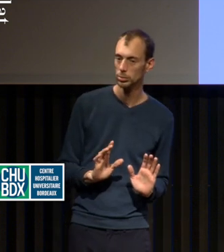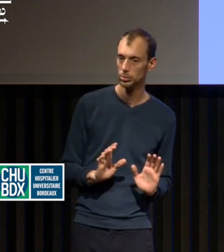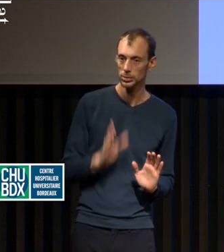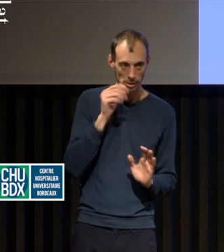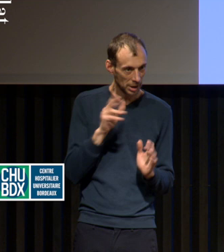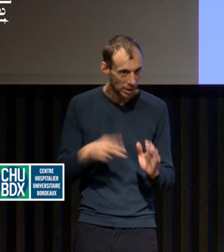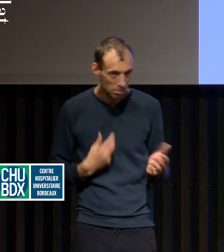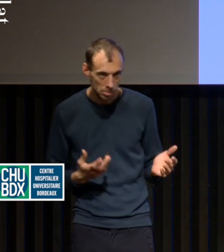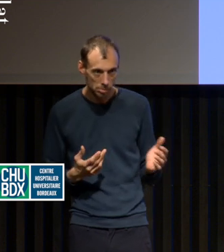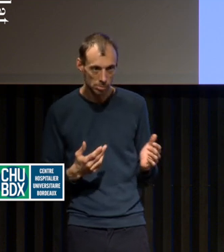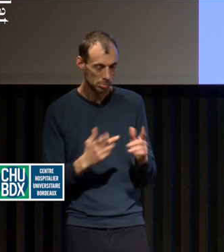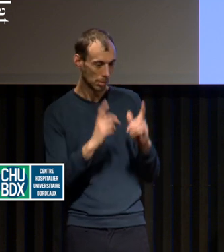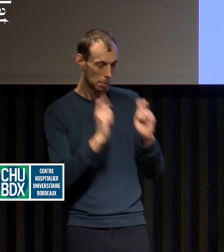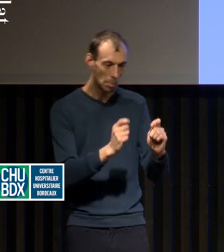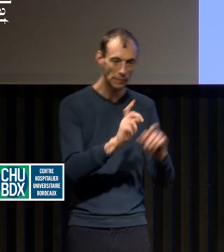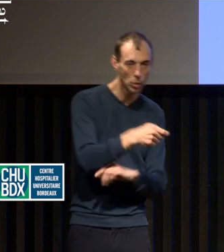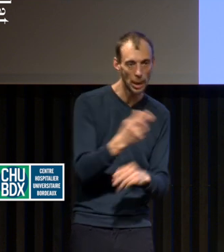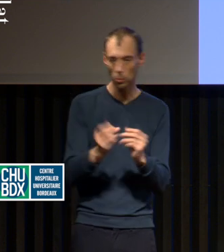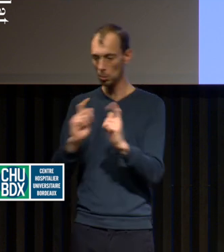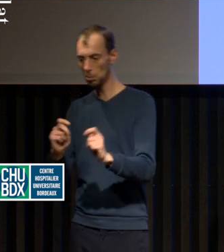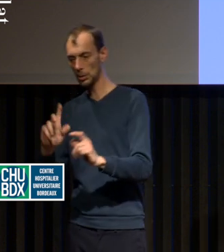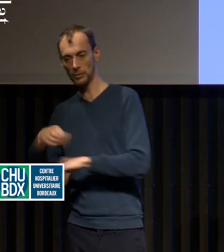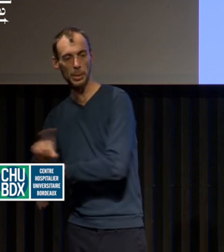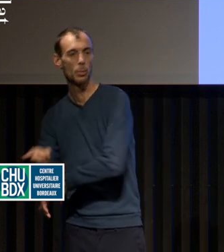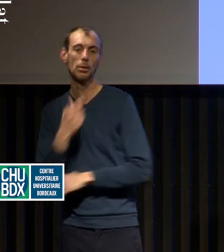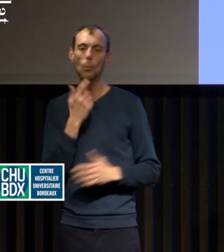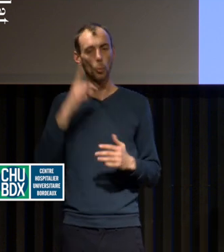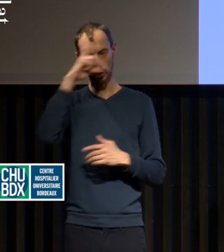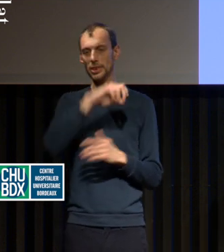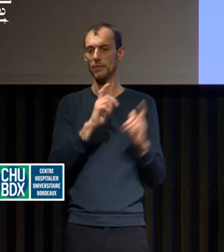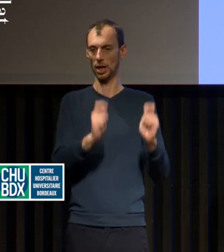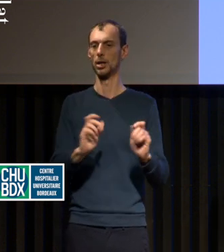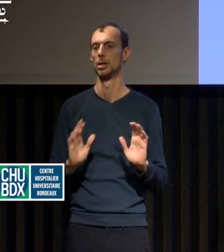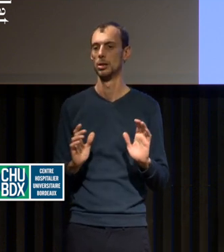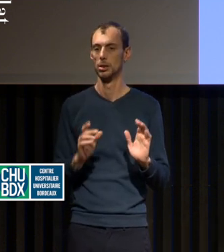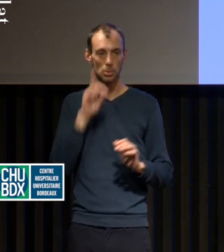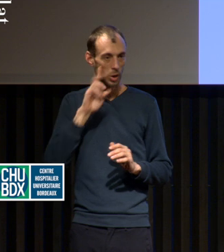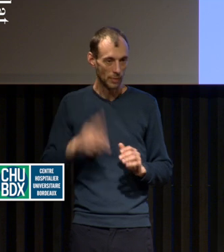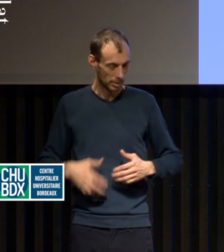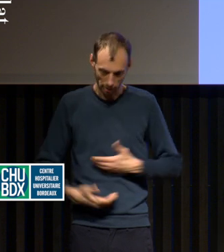définir ce qu'est un microbiote normal. Parce que c'est un système qui est dynamique, c'est un organe vivant.